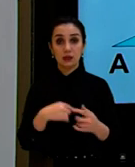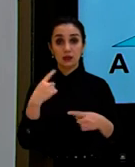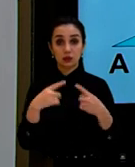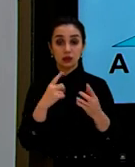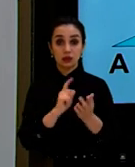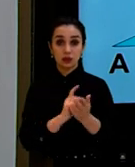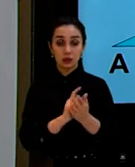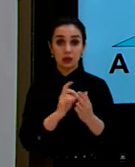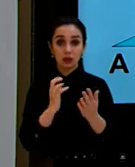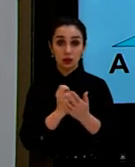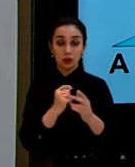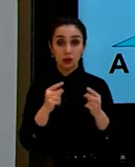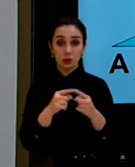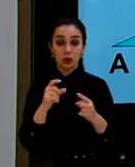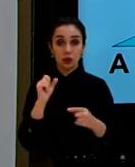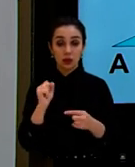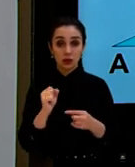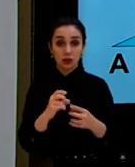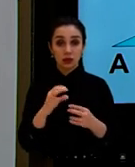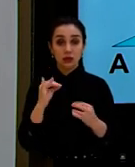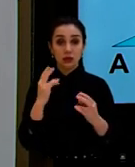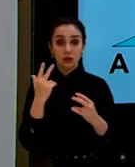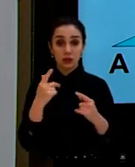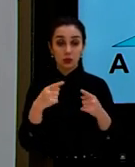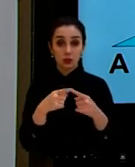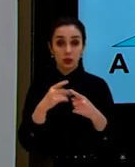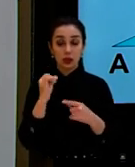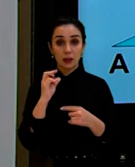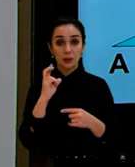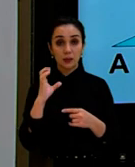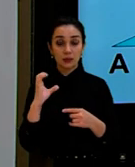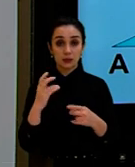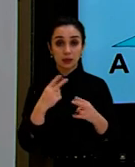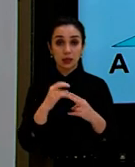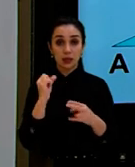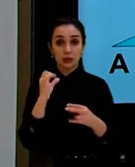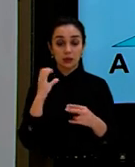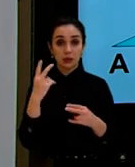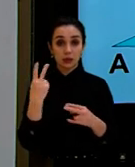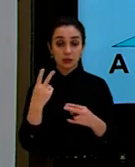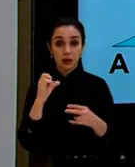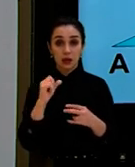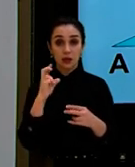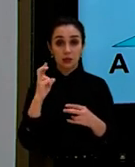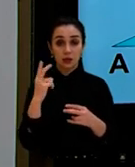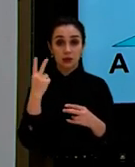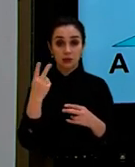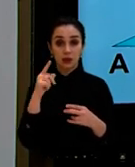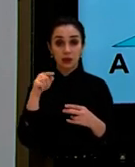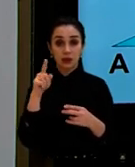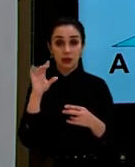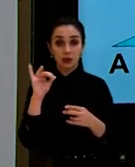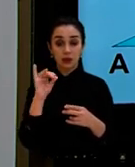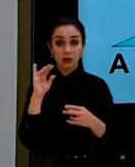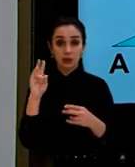Следующее задание. Найти угол А. Дан треугольник АВС, АС 2, АВ 2 корней